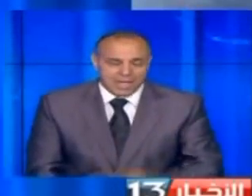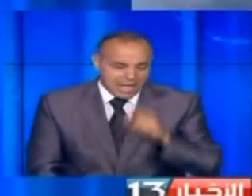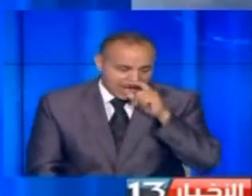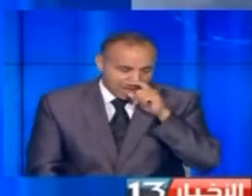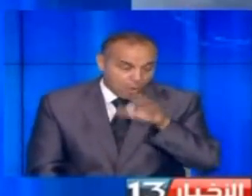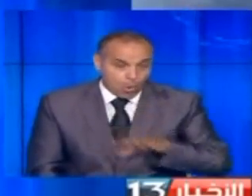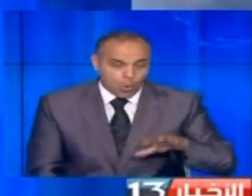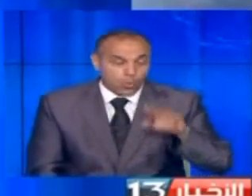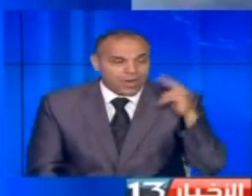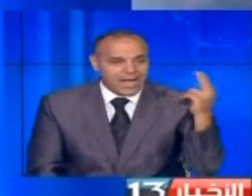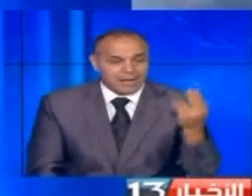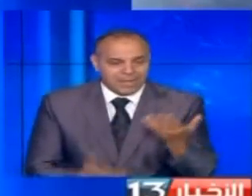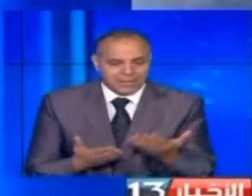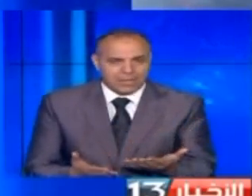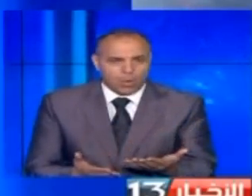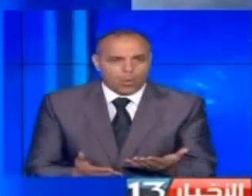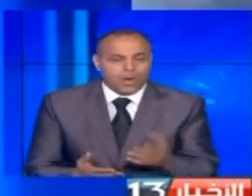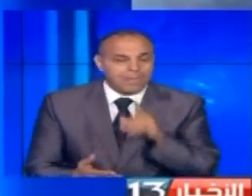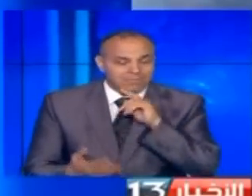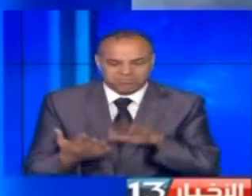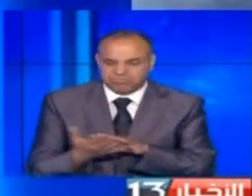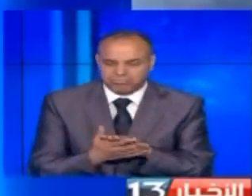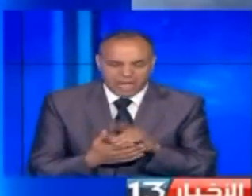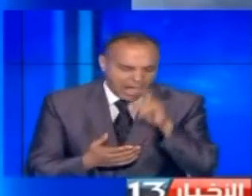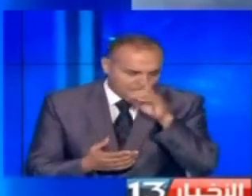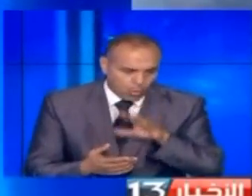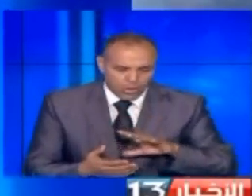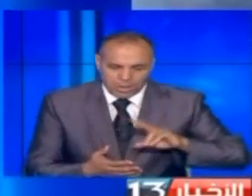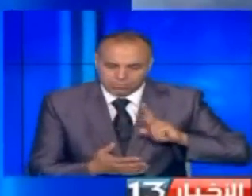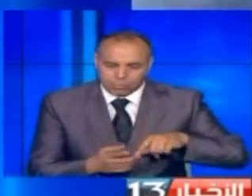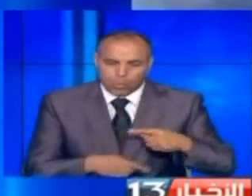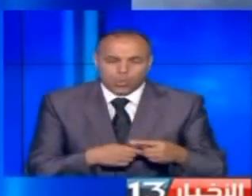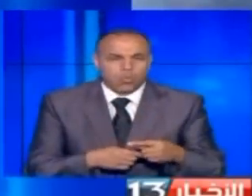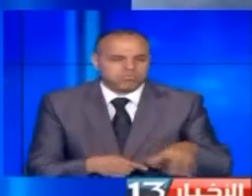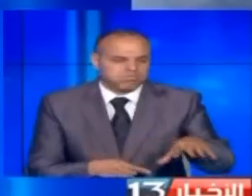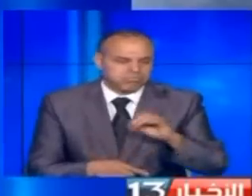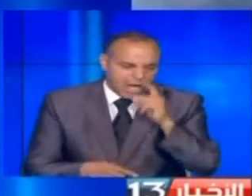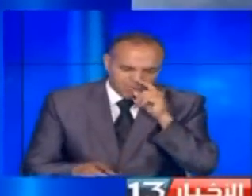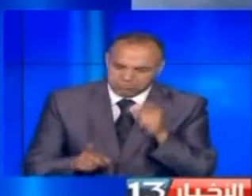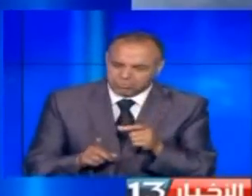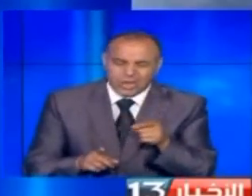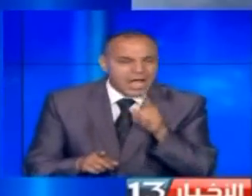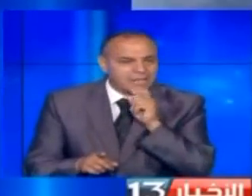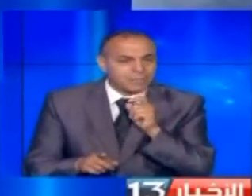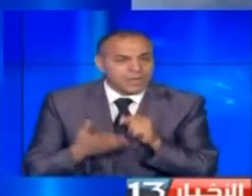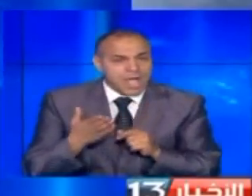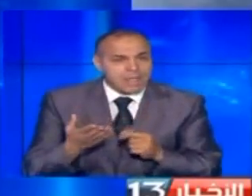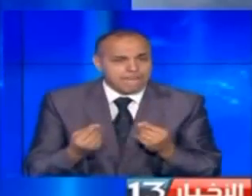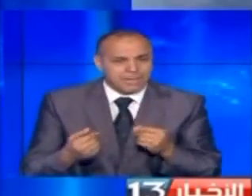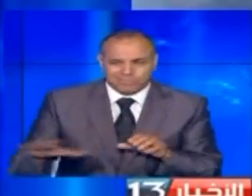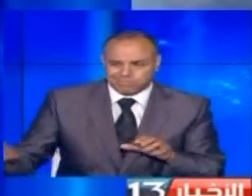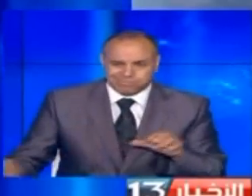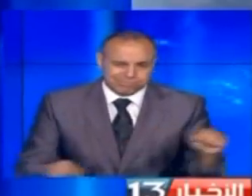الخبر العربي والعالمي الآن، إذ ما تزال أزمة الخليج توقع يومي المنطقة العربية رغم تعدد